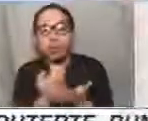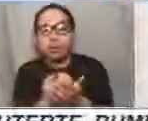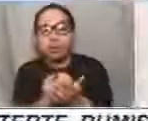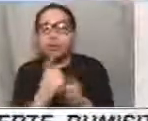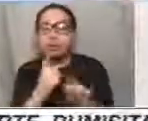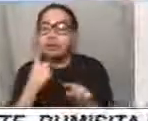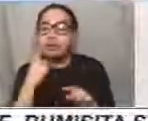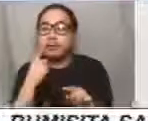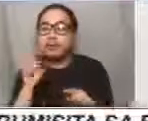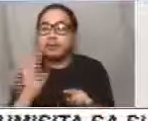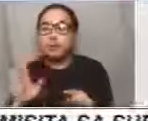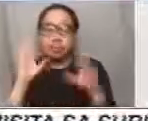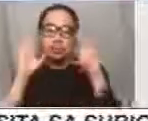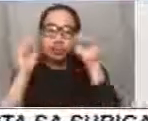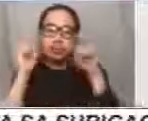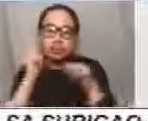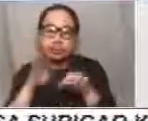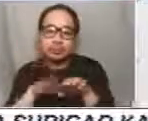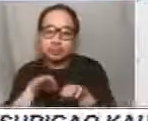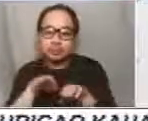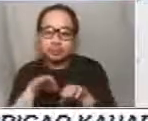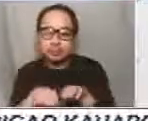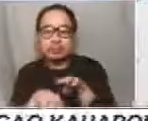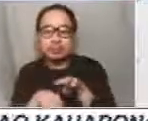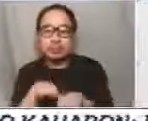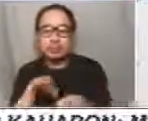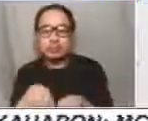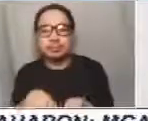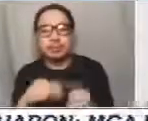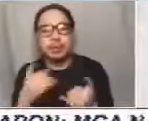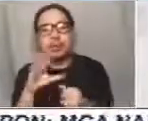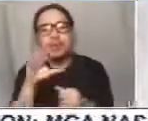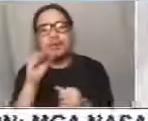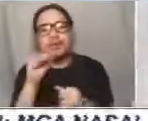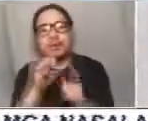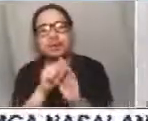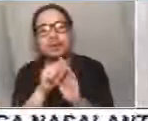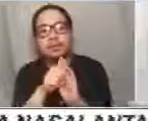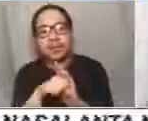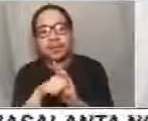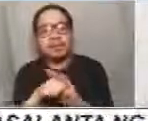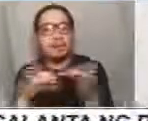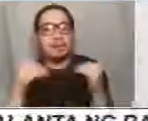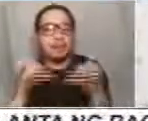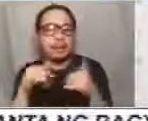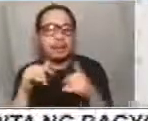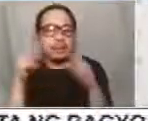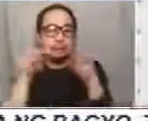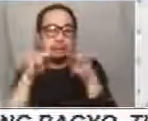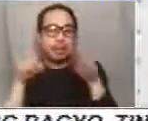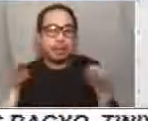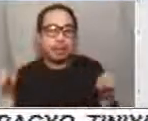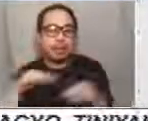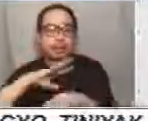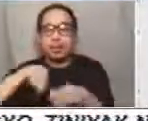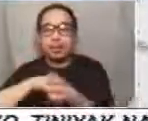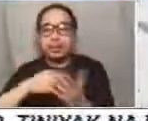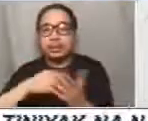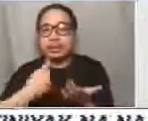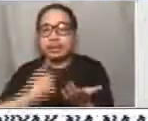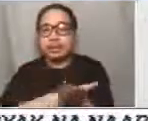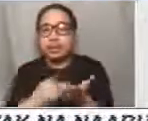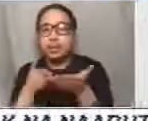Sabi naman ni MMDA Chairperson Benher Abalos na siya rin concurrent chair ng Metro Manila Council, kaisa sila sa desisyon ng